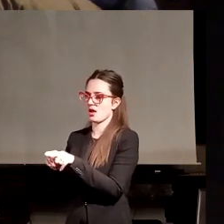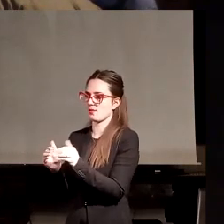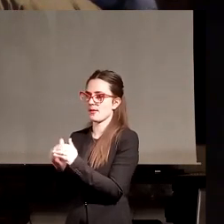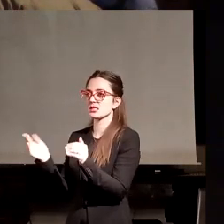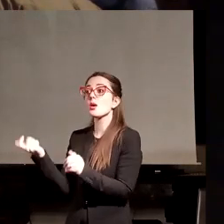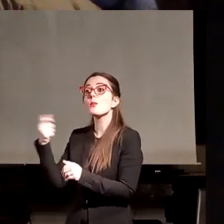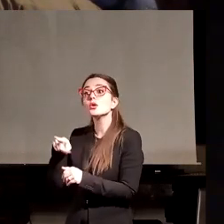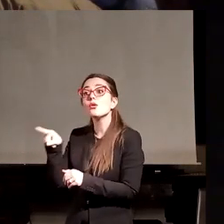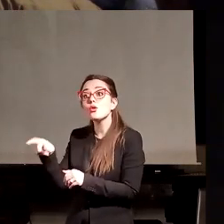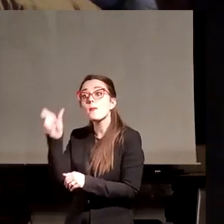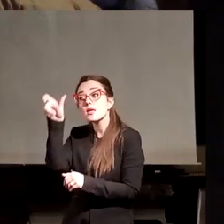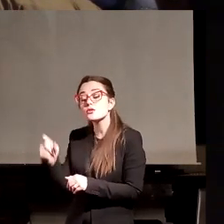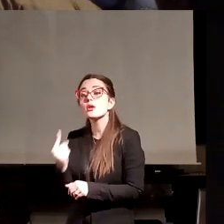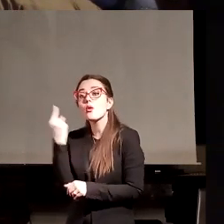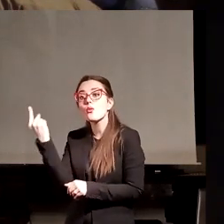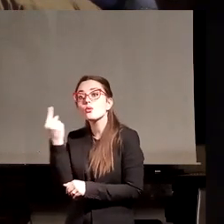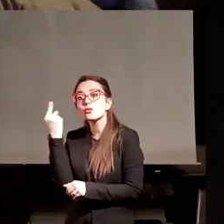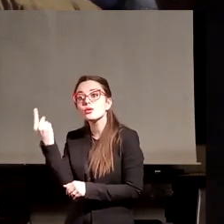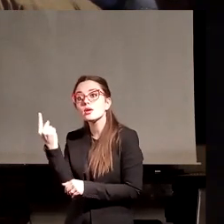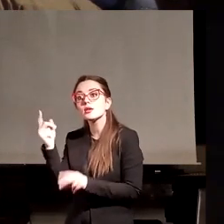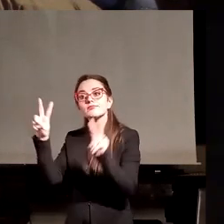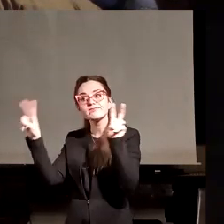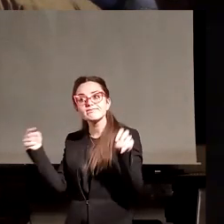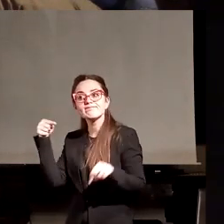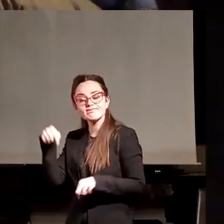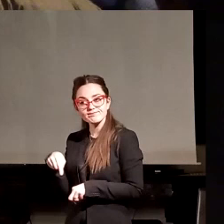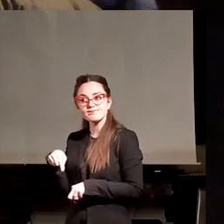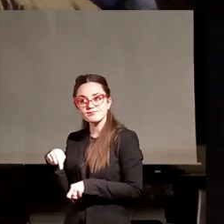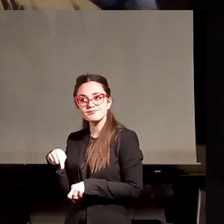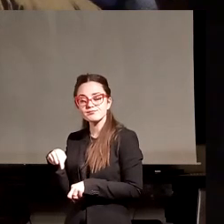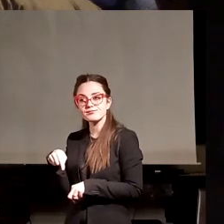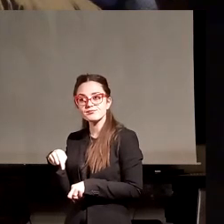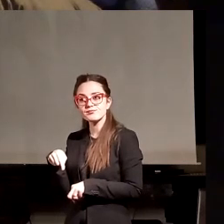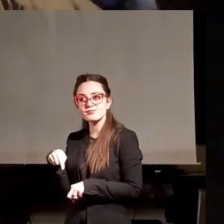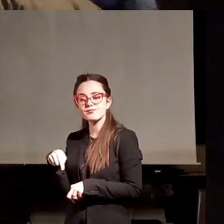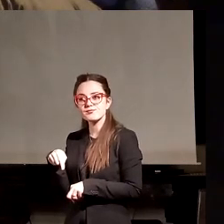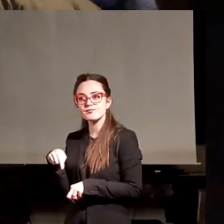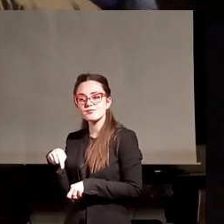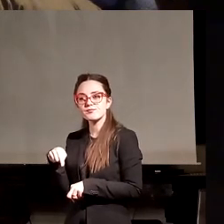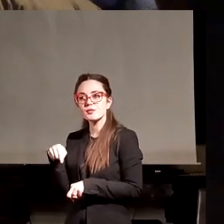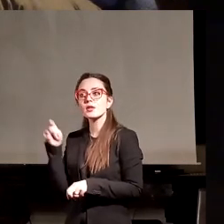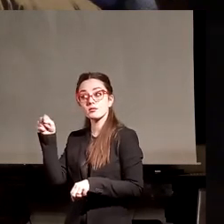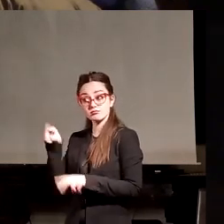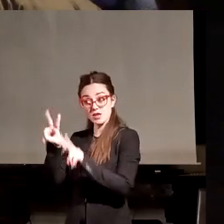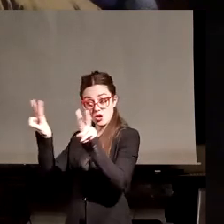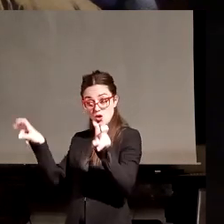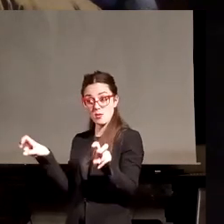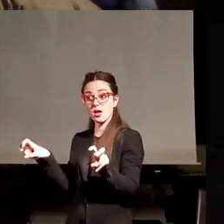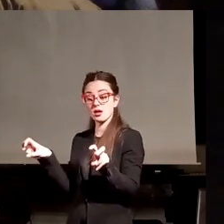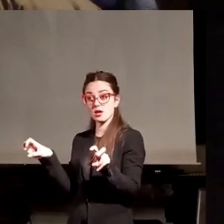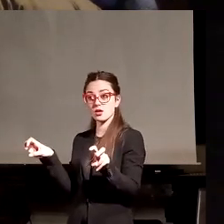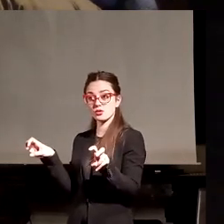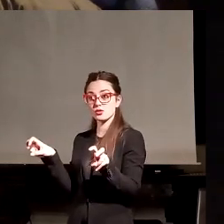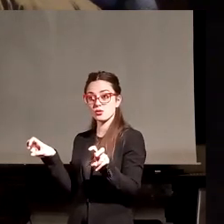persona questo tema diventerà poi inutile che c'è insolazione era in questo senso veramente